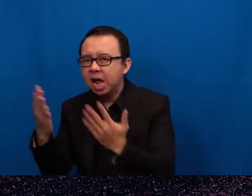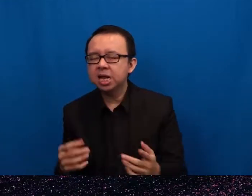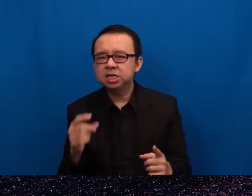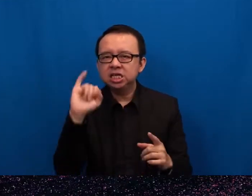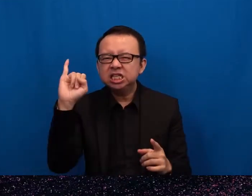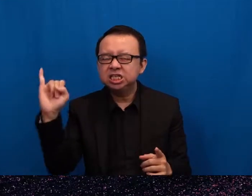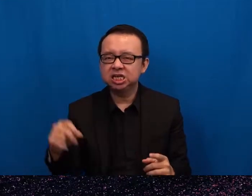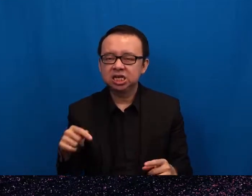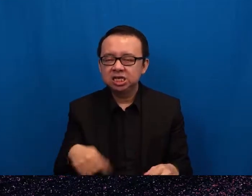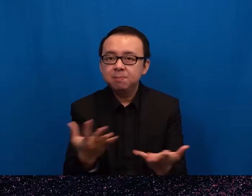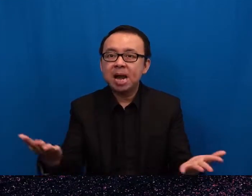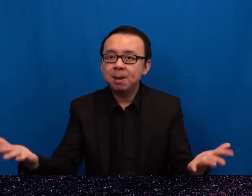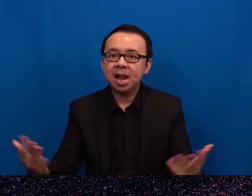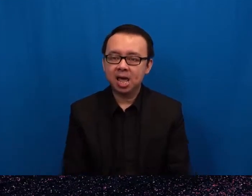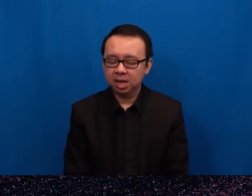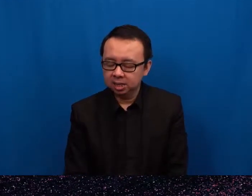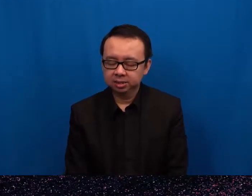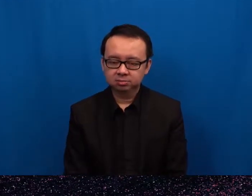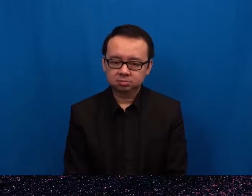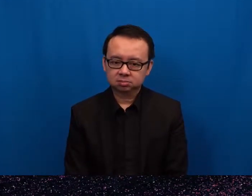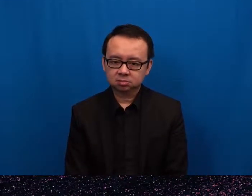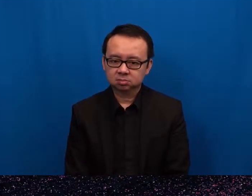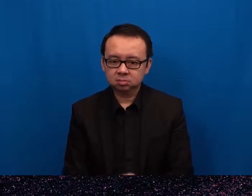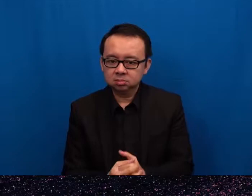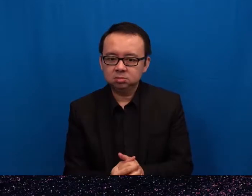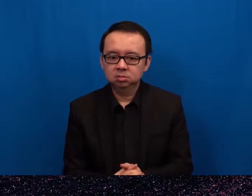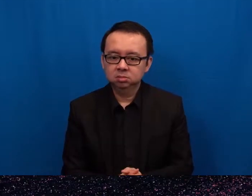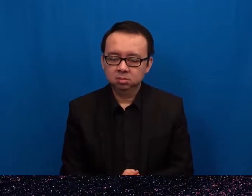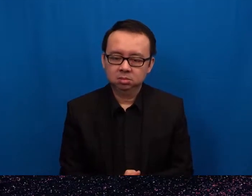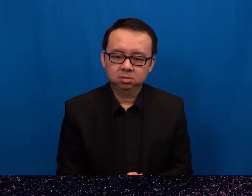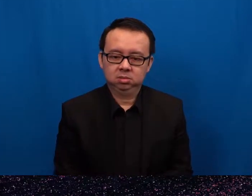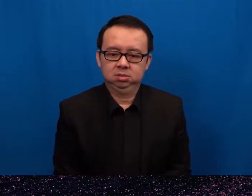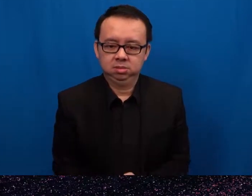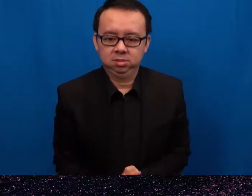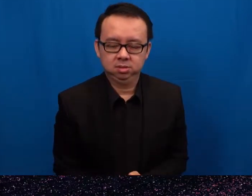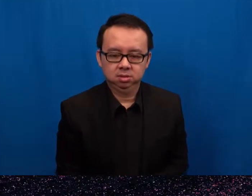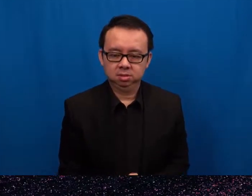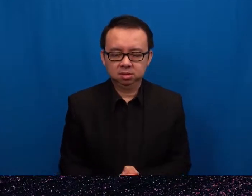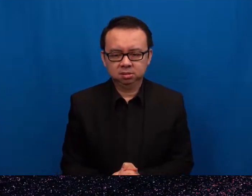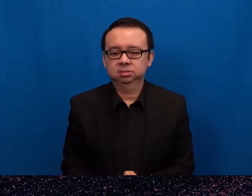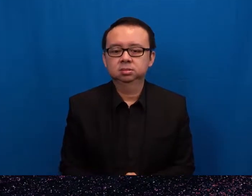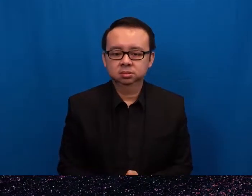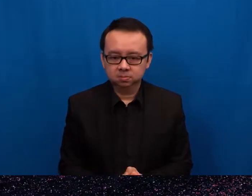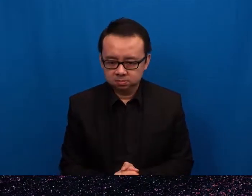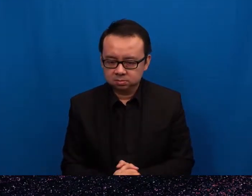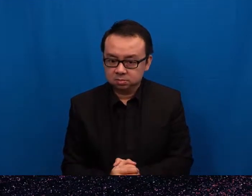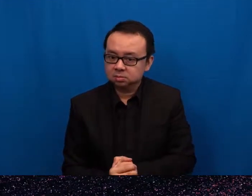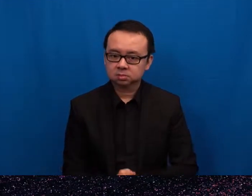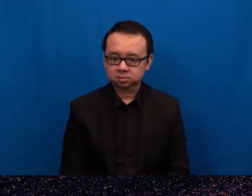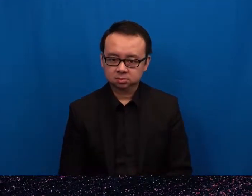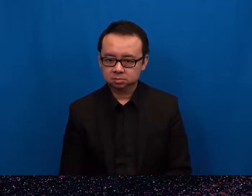pedalaman di Efesus. Ya, dia cari tempat-tempat berikutnya dan dia ketemu 12